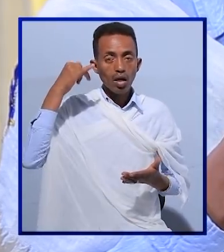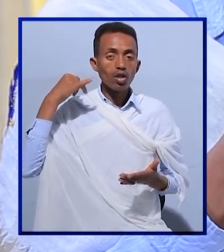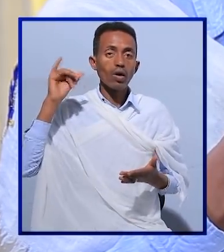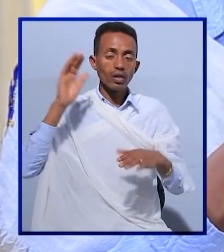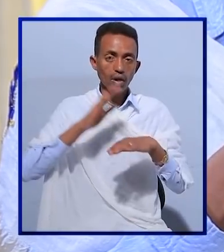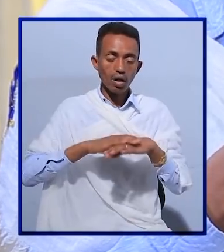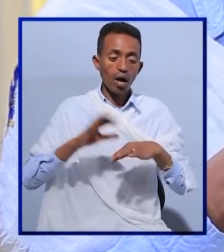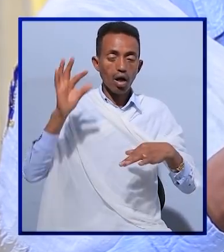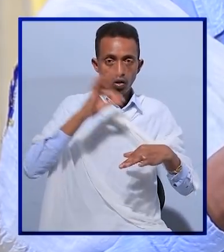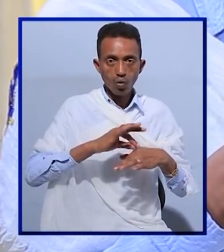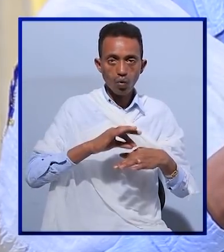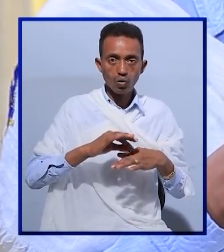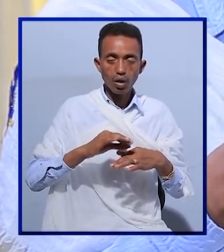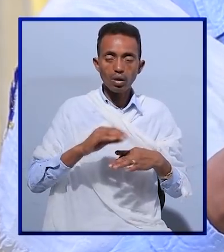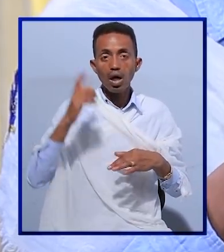ጌታችን በቅዱስ ዮሐንስ